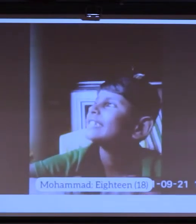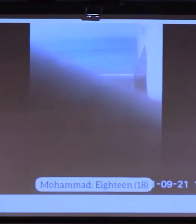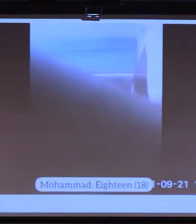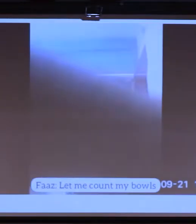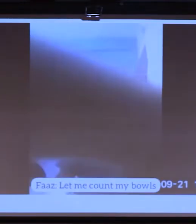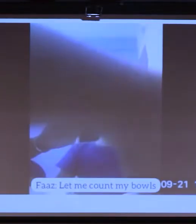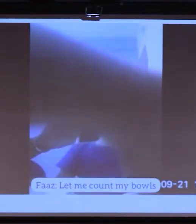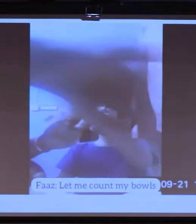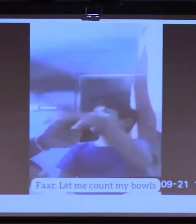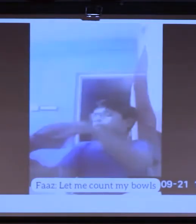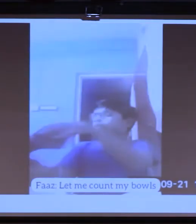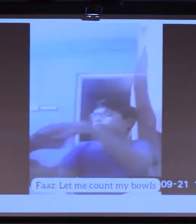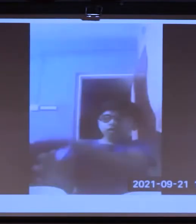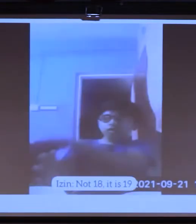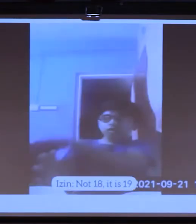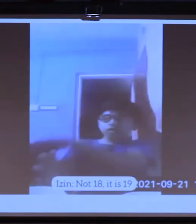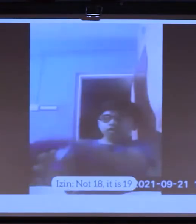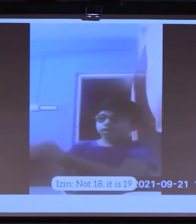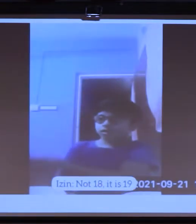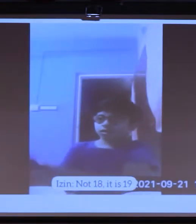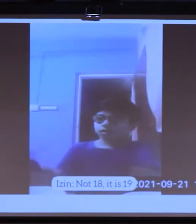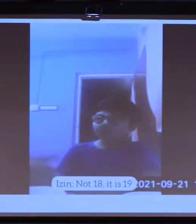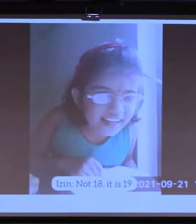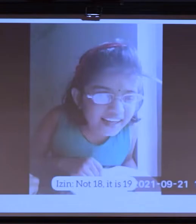എന്റെ തുടങ്ങാൻ നോക്കട്ടെ.